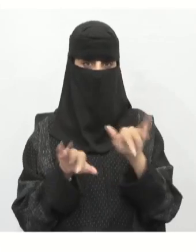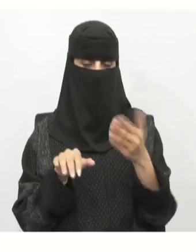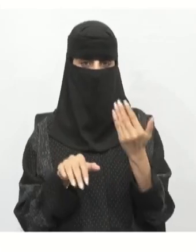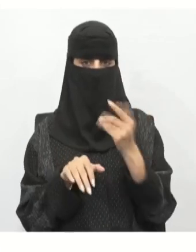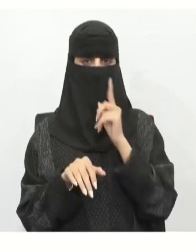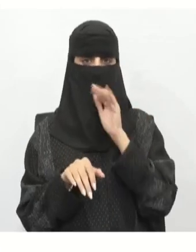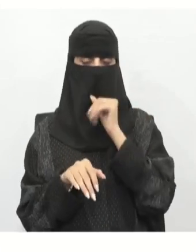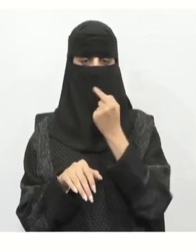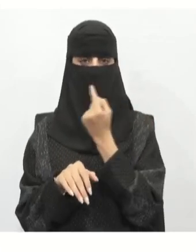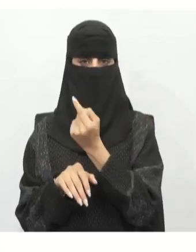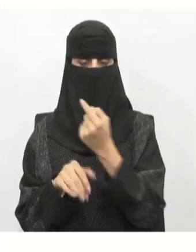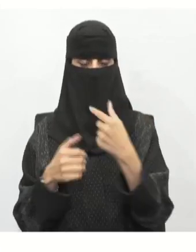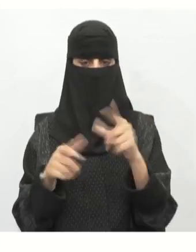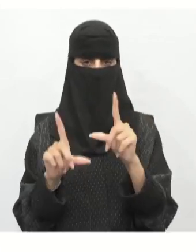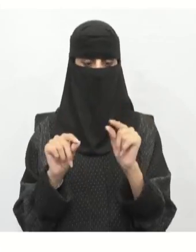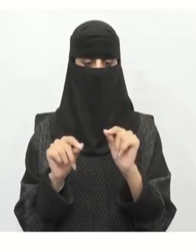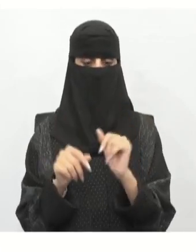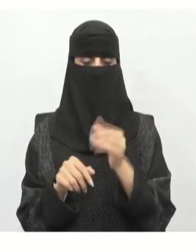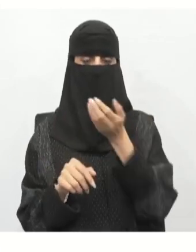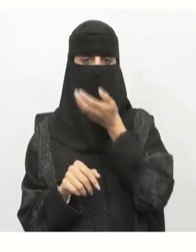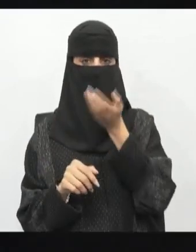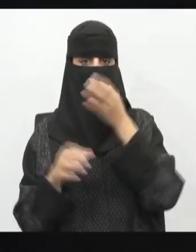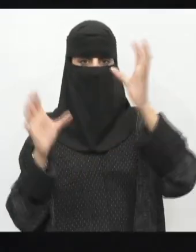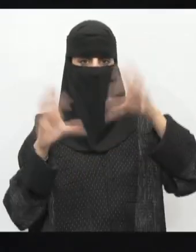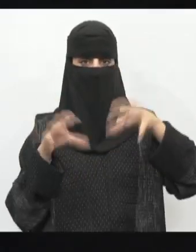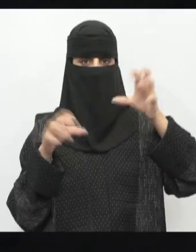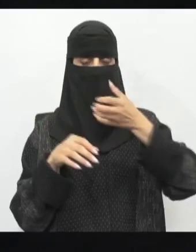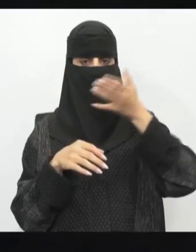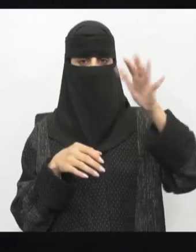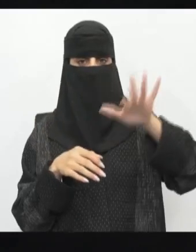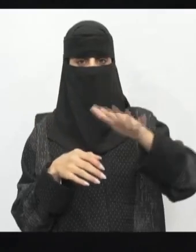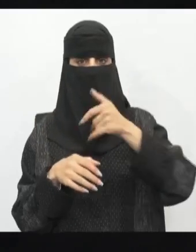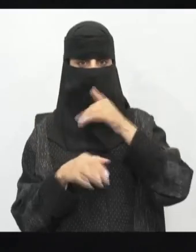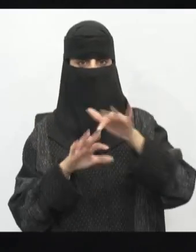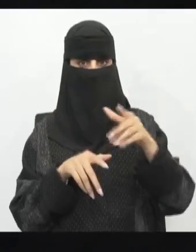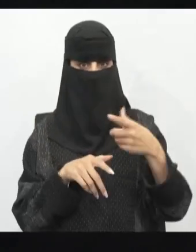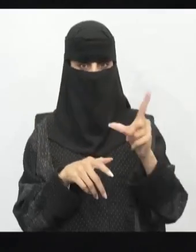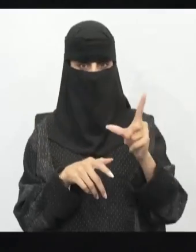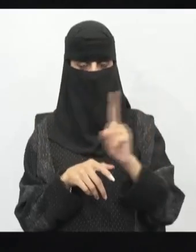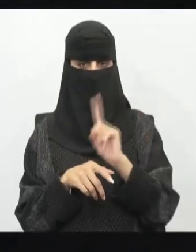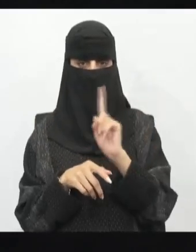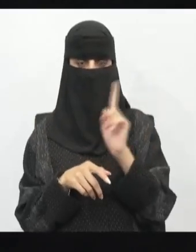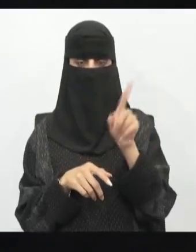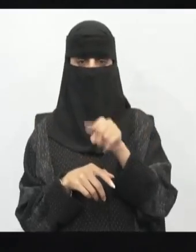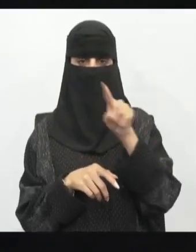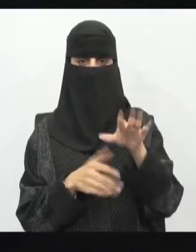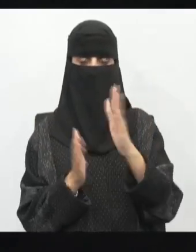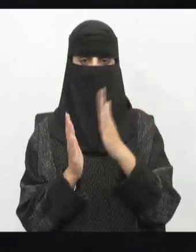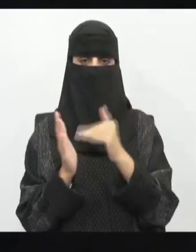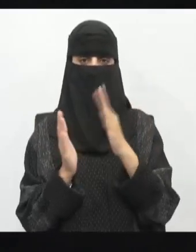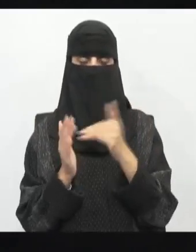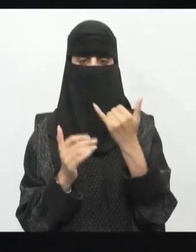الله فيكم هنا السباحه في مياه السيول هل هي اجابه صحيحه بالطبع اجابه خاطئه